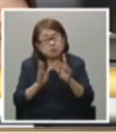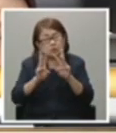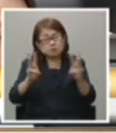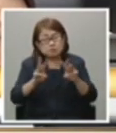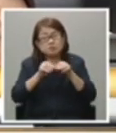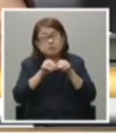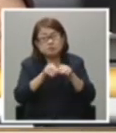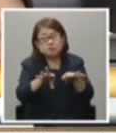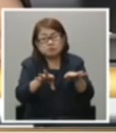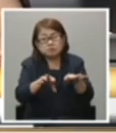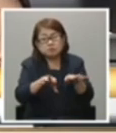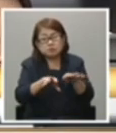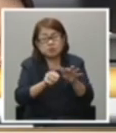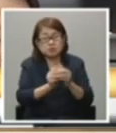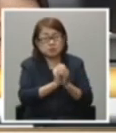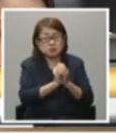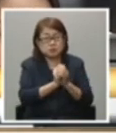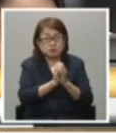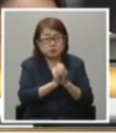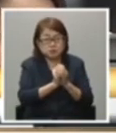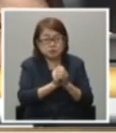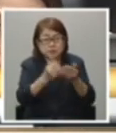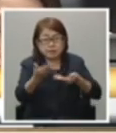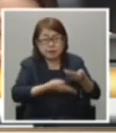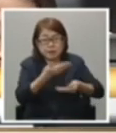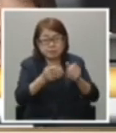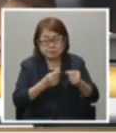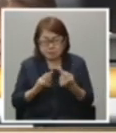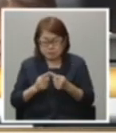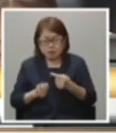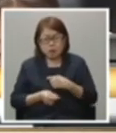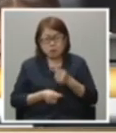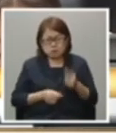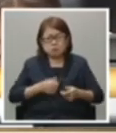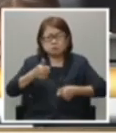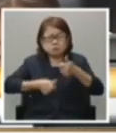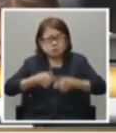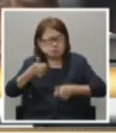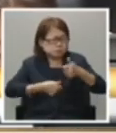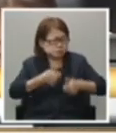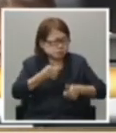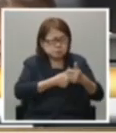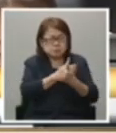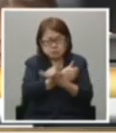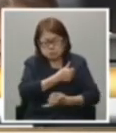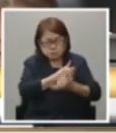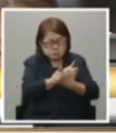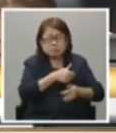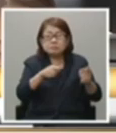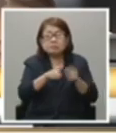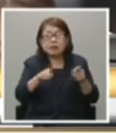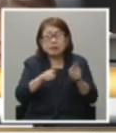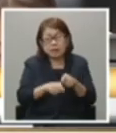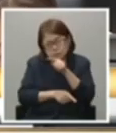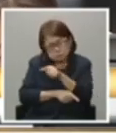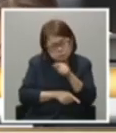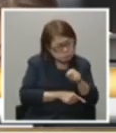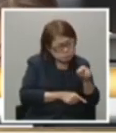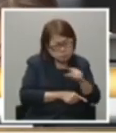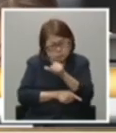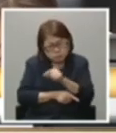าในตลาดจีนแต่การแข่งขันก็เข้มก็รุนแรงเหมือนกันไม่ได้ทำให้ข้าวไทยมีเปรีย